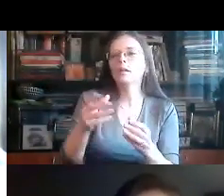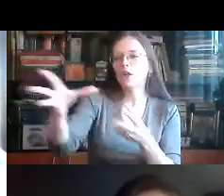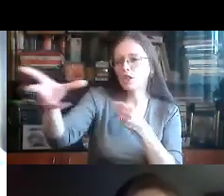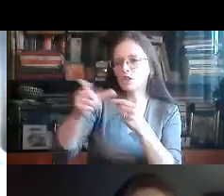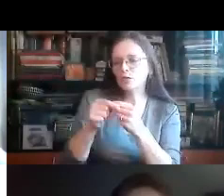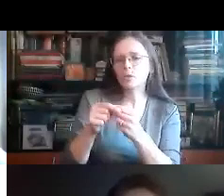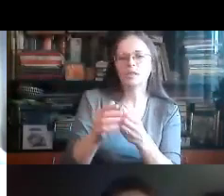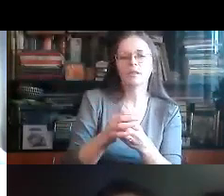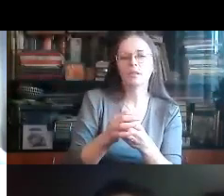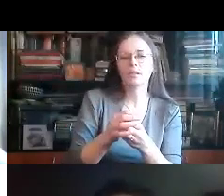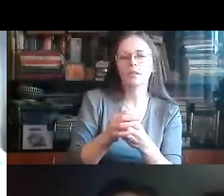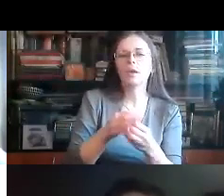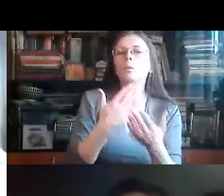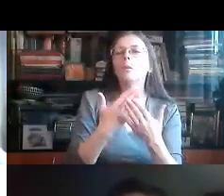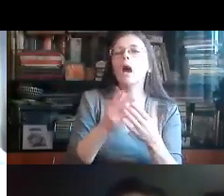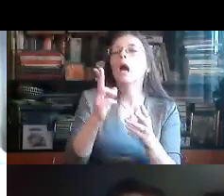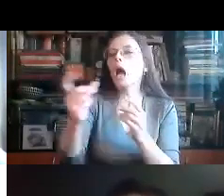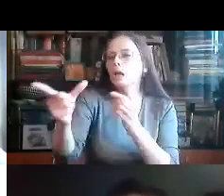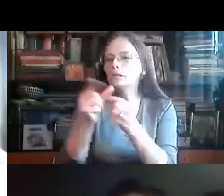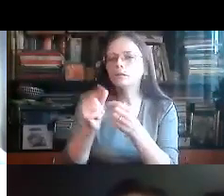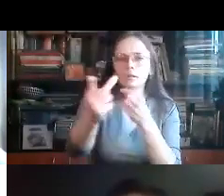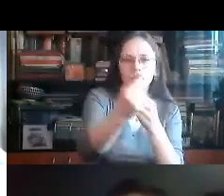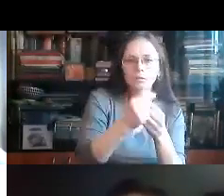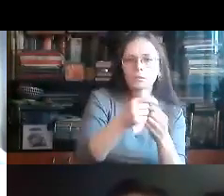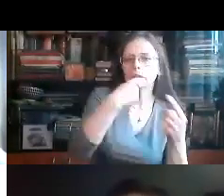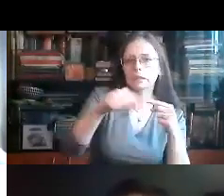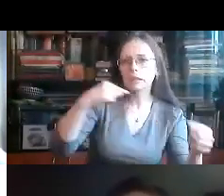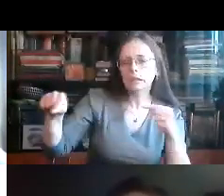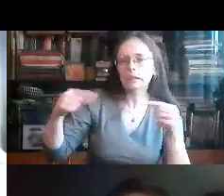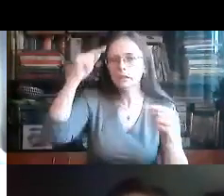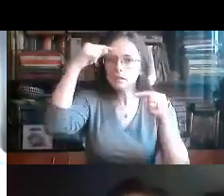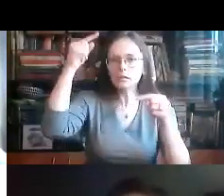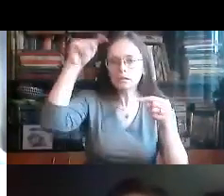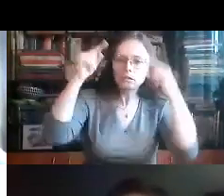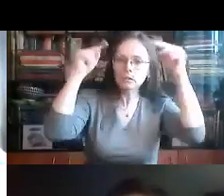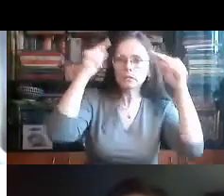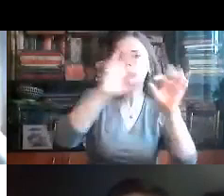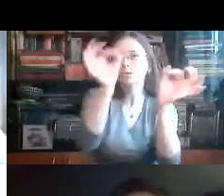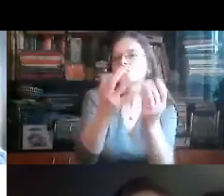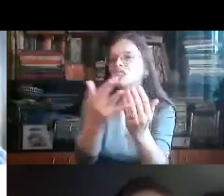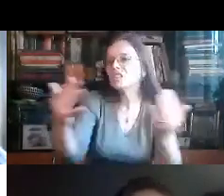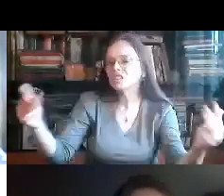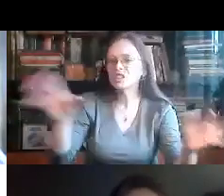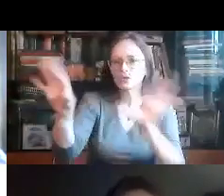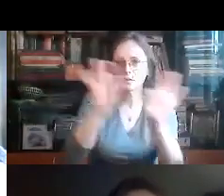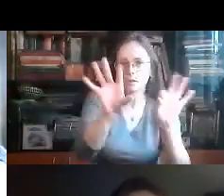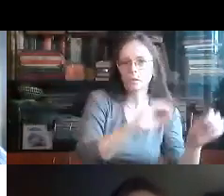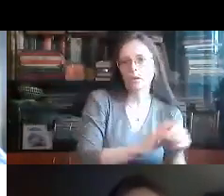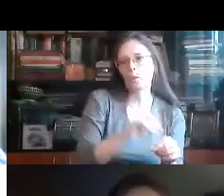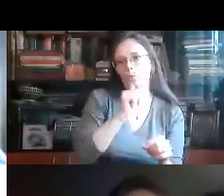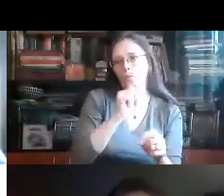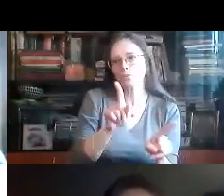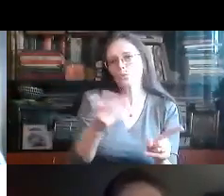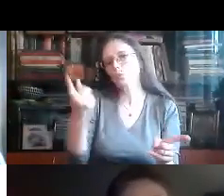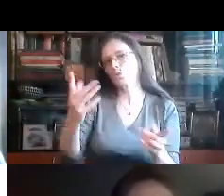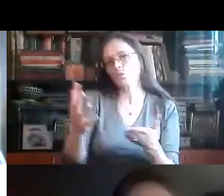вот нынешнюю реальность, и придумываем сейчас вот какой-то небольшой проект, который мы надеемся покажем зрителям